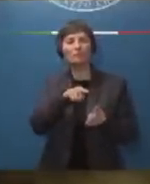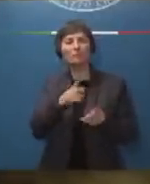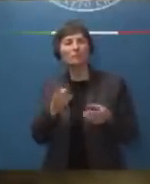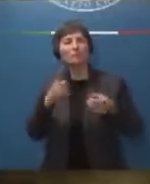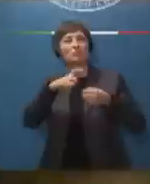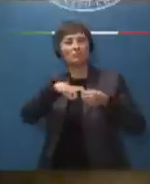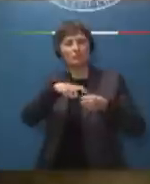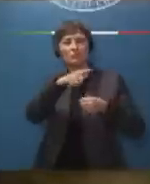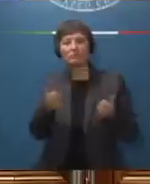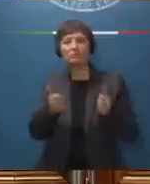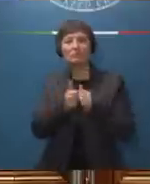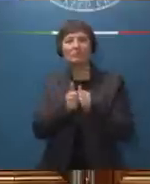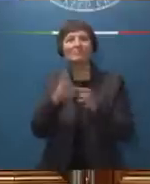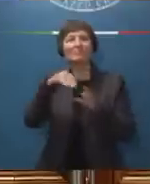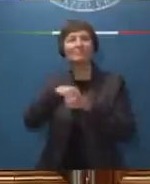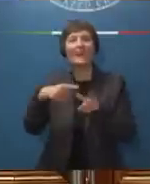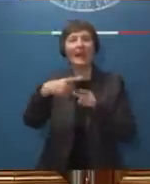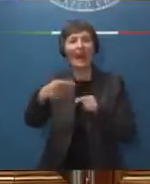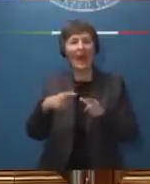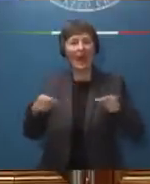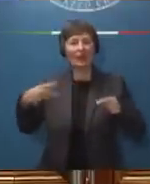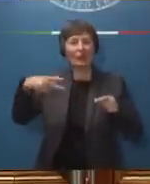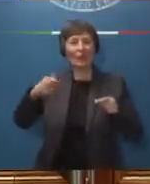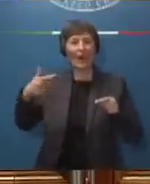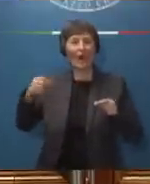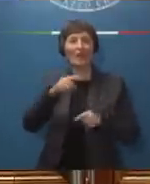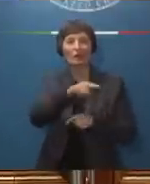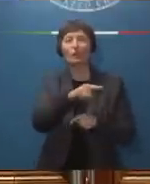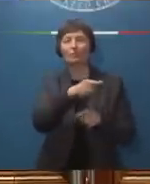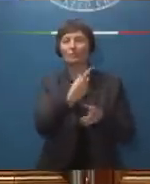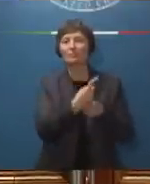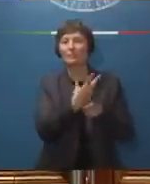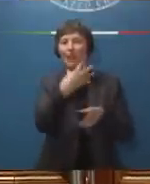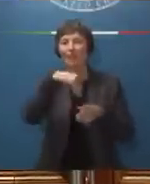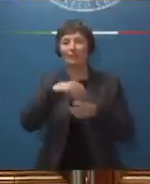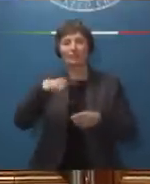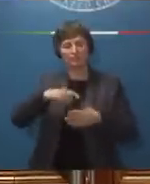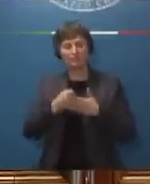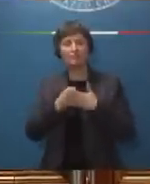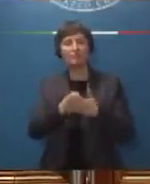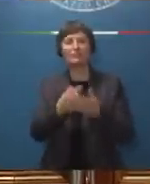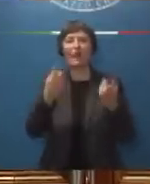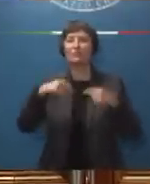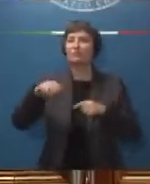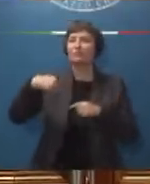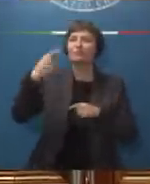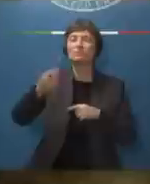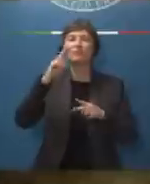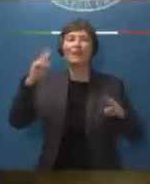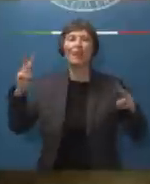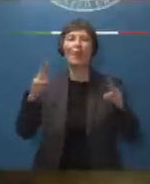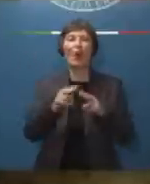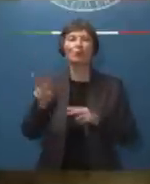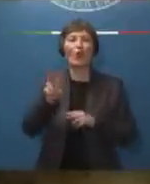dell'Ucraina con la nato Ne parleremo Ovviamente nel vertice di Vilnius di luglio sarà